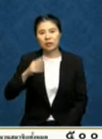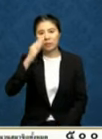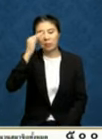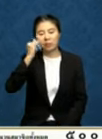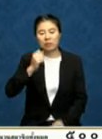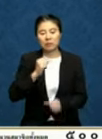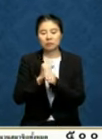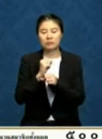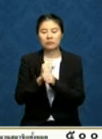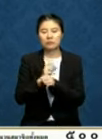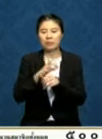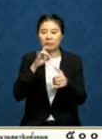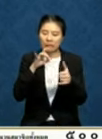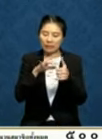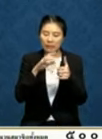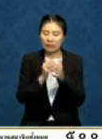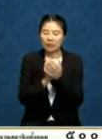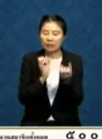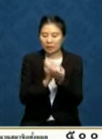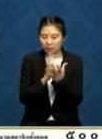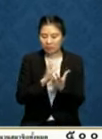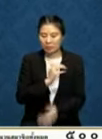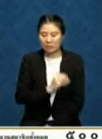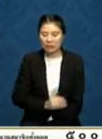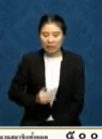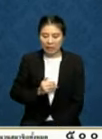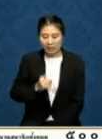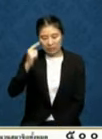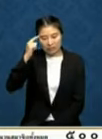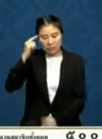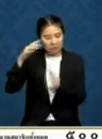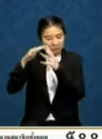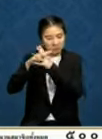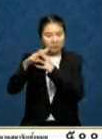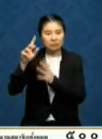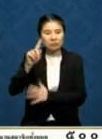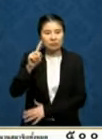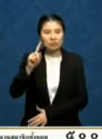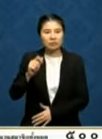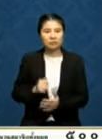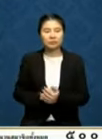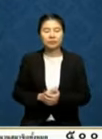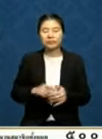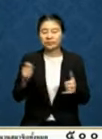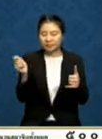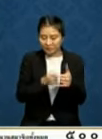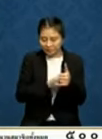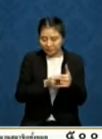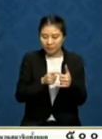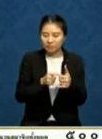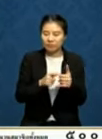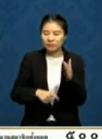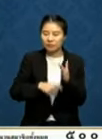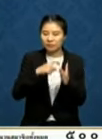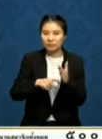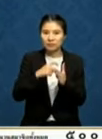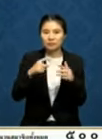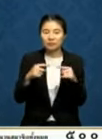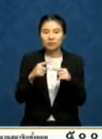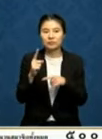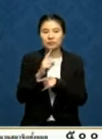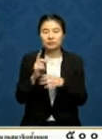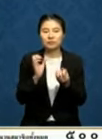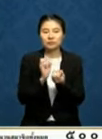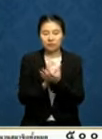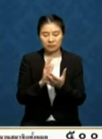แรงกับเด็กมันส่งผลต่อจิตเวชขนาดไหนถึงแม้ว่าการทำโทษทางกายและจิตใจไม่ใช่สาเหตุเดียวแต่ก็จะมีผล